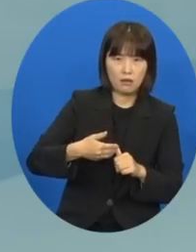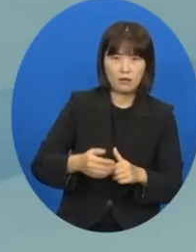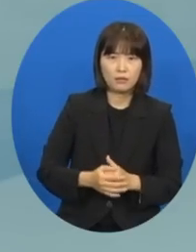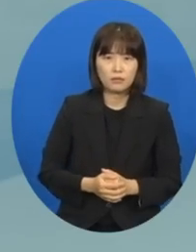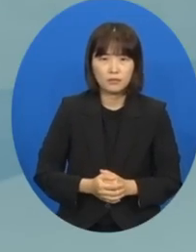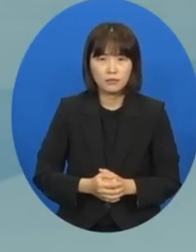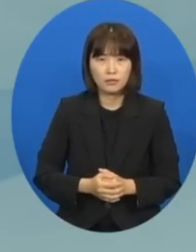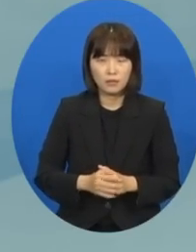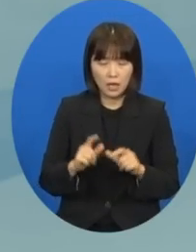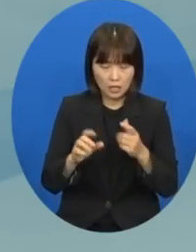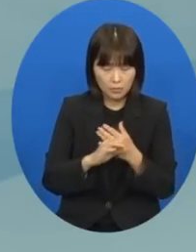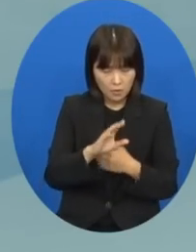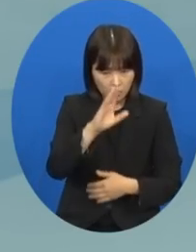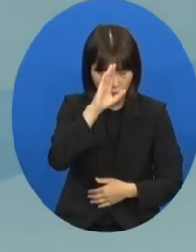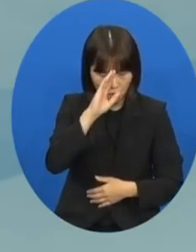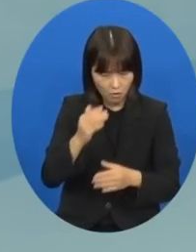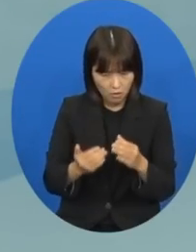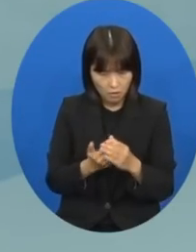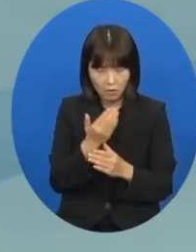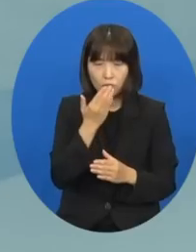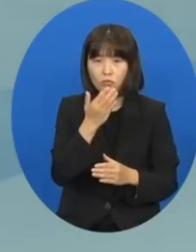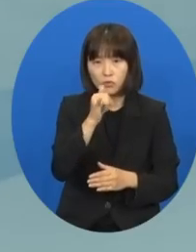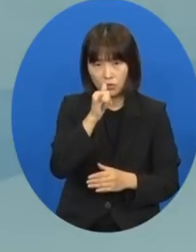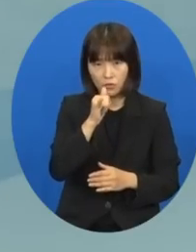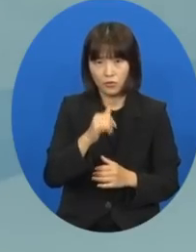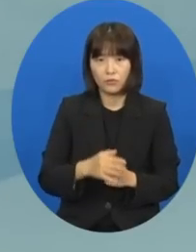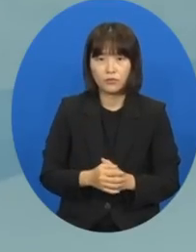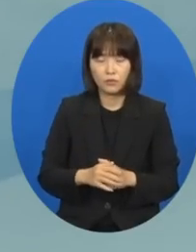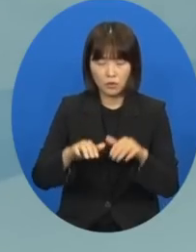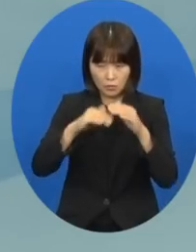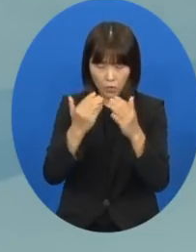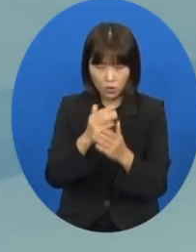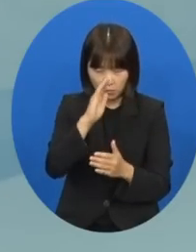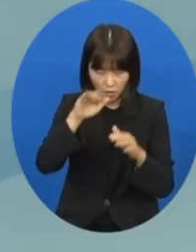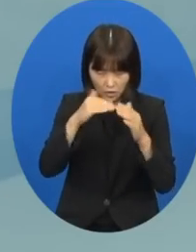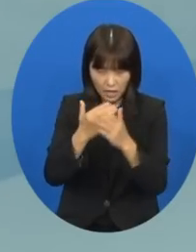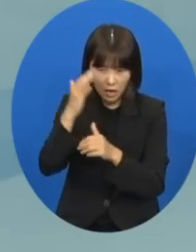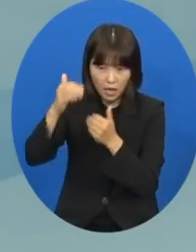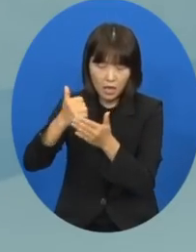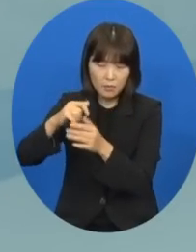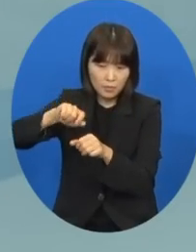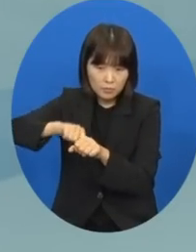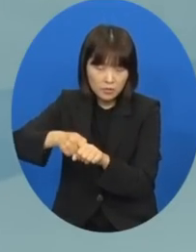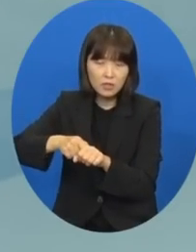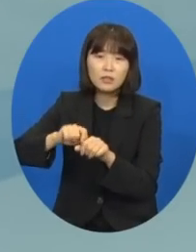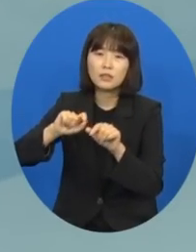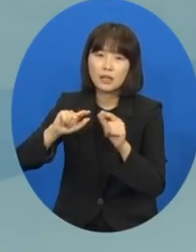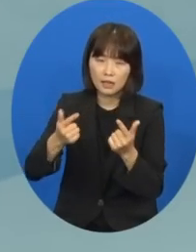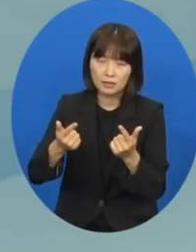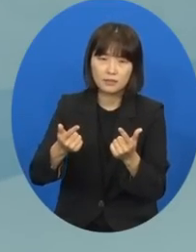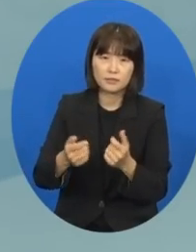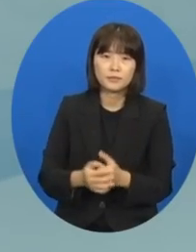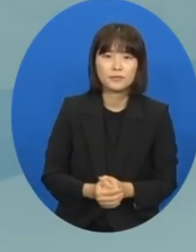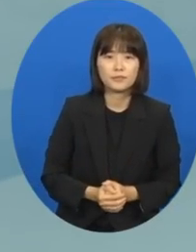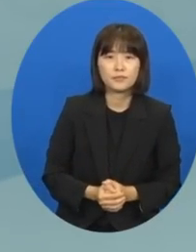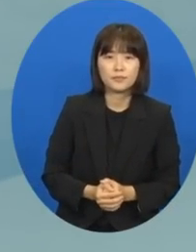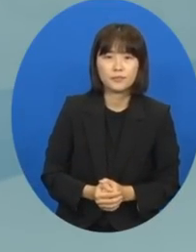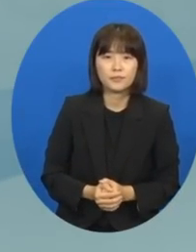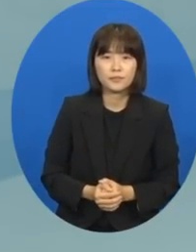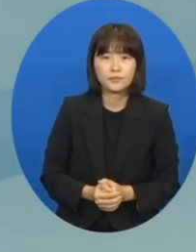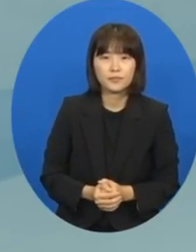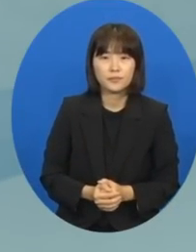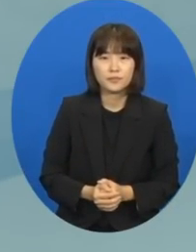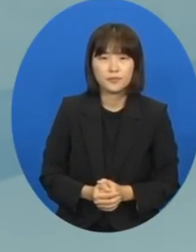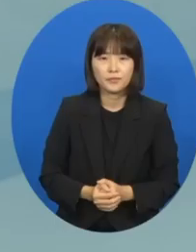질병이 일어날 수도 있어요. 모든 질병이 다 하나님의 징계는 아닙니다. 이해할 수 없는 그런 질병도 있어요.